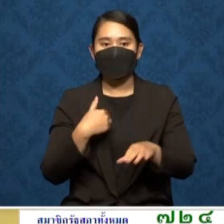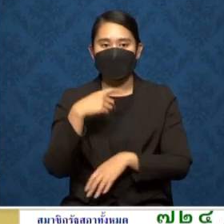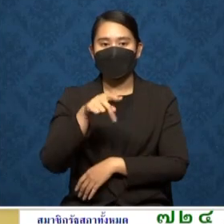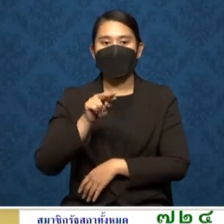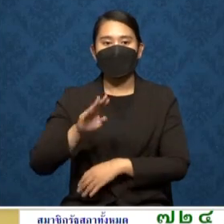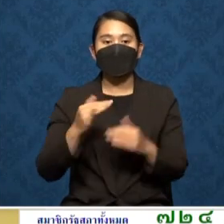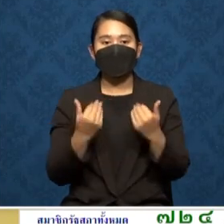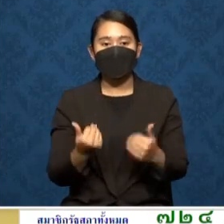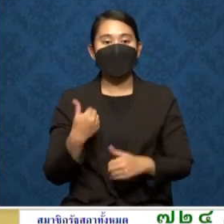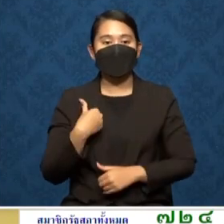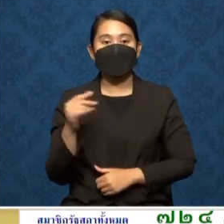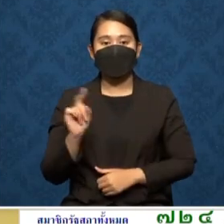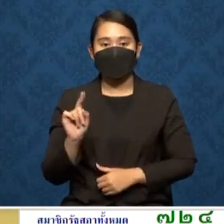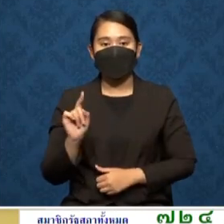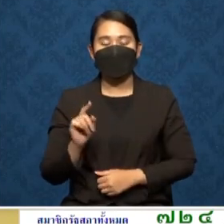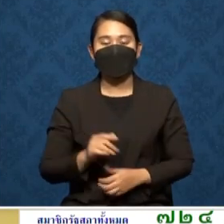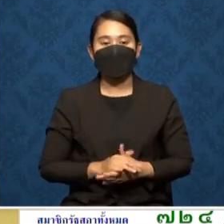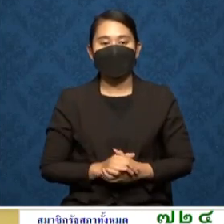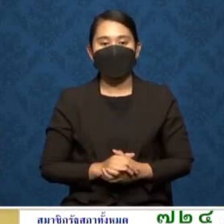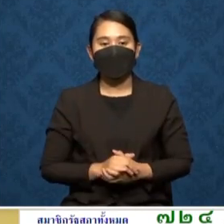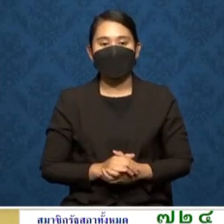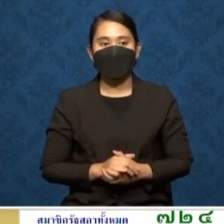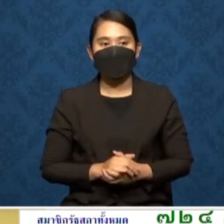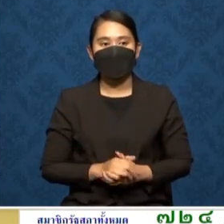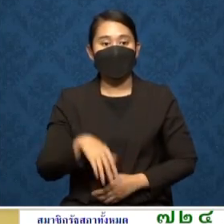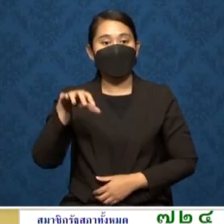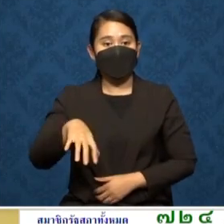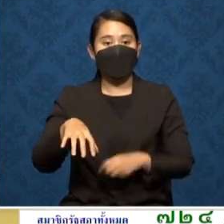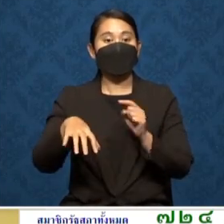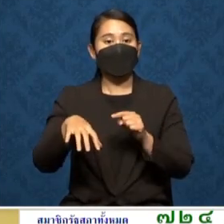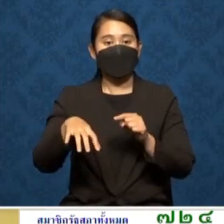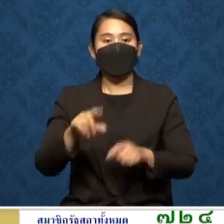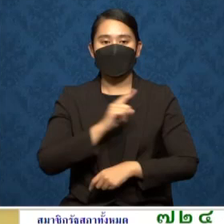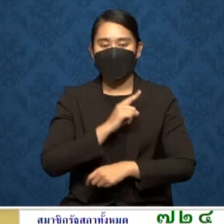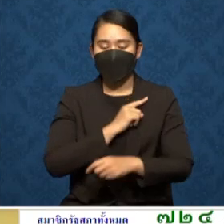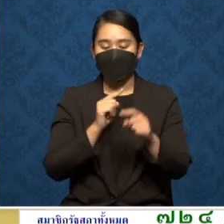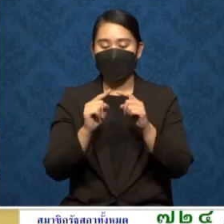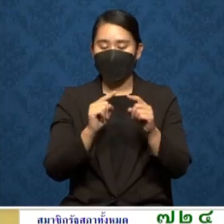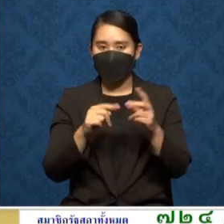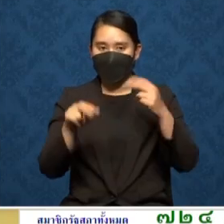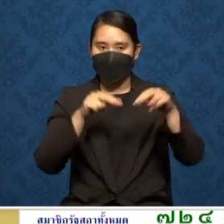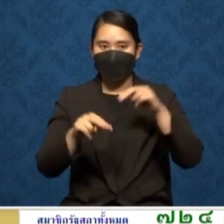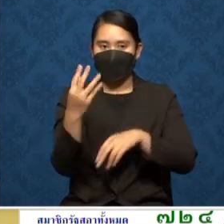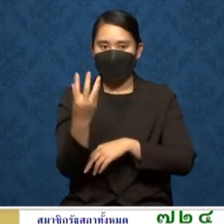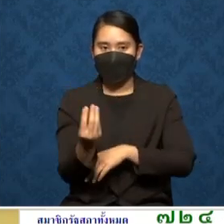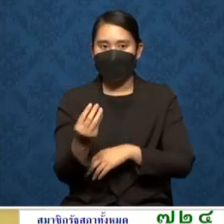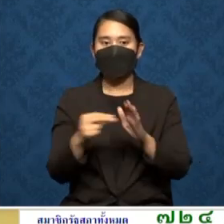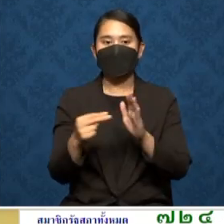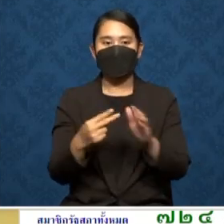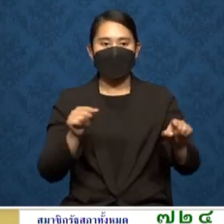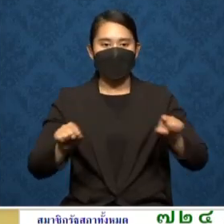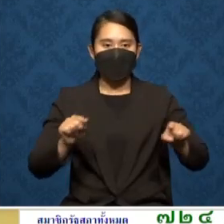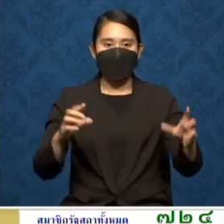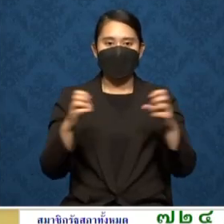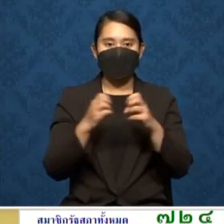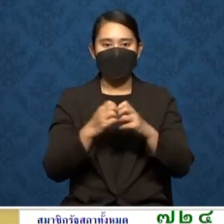ฉบับนี้ครับว่าจะต้องมีหน่วยงานหนึ่งที่ทำหน้าที่ในการกันกรองไม่ให้มีการลุกลี้ลุกลนหรือม